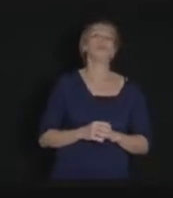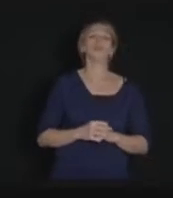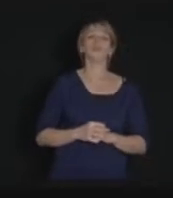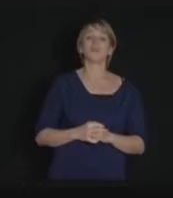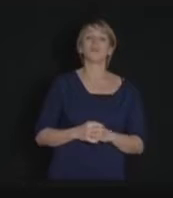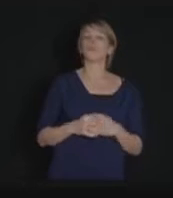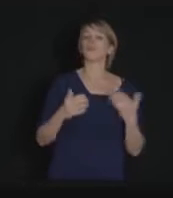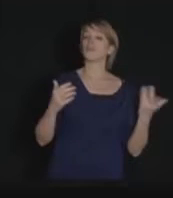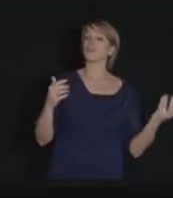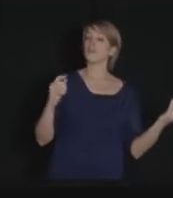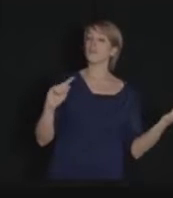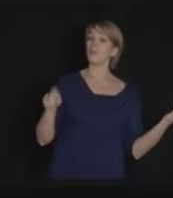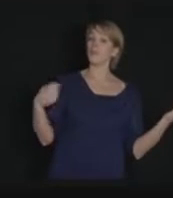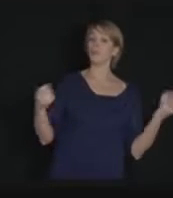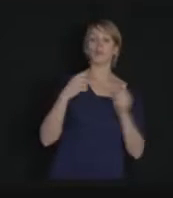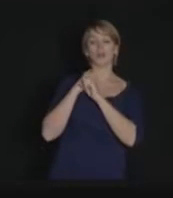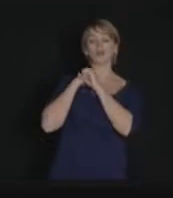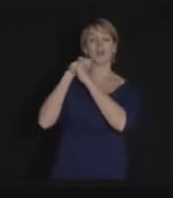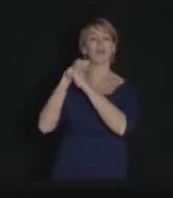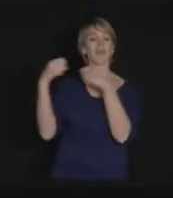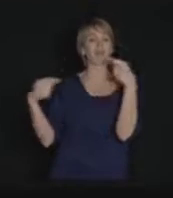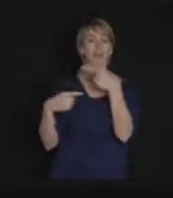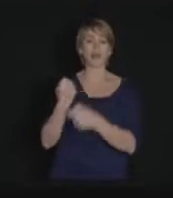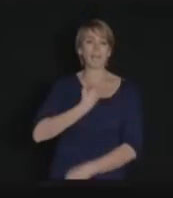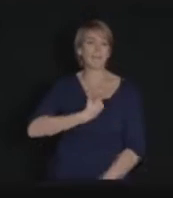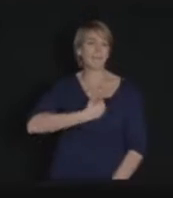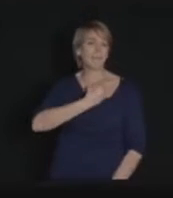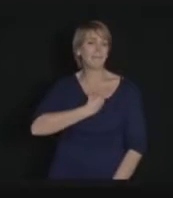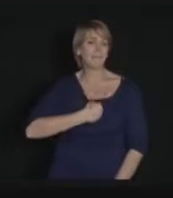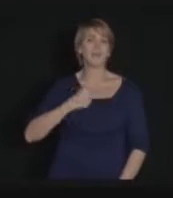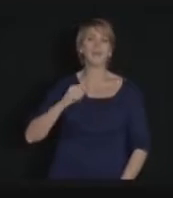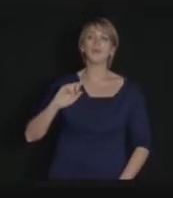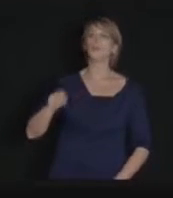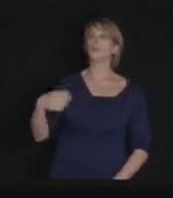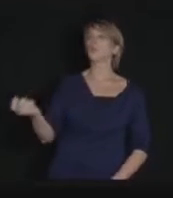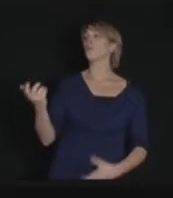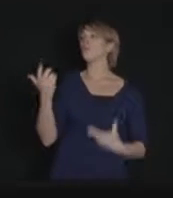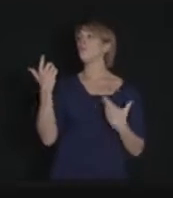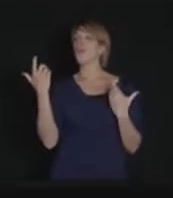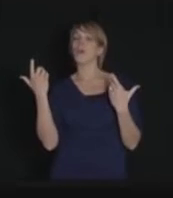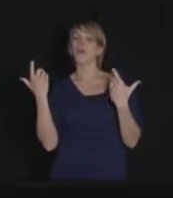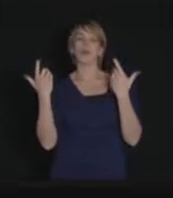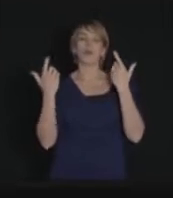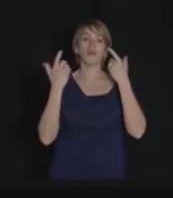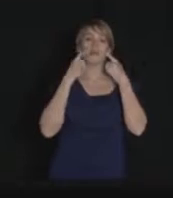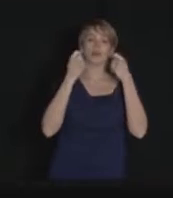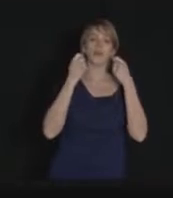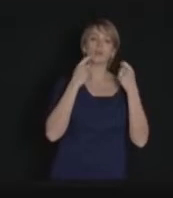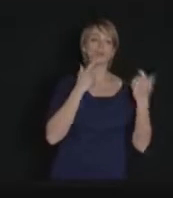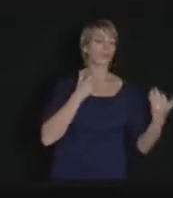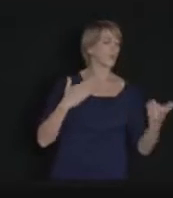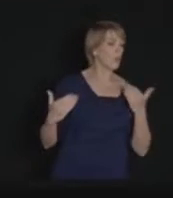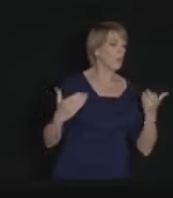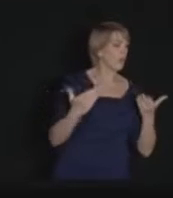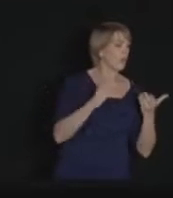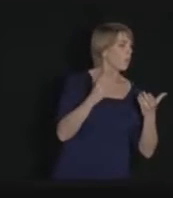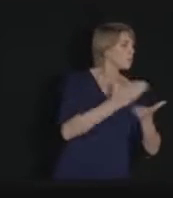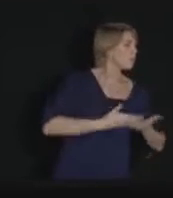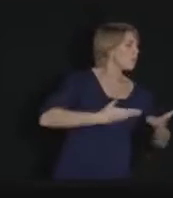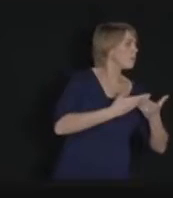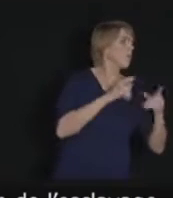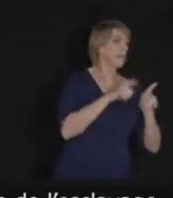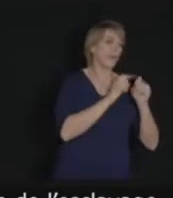pas. Je disais, bien sûr, le crime de l'esclavage ne doit pas être réduit en étant